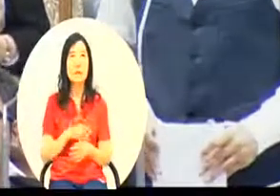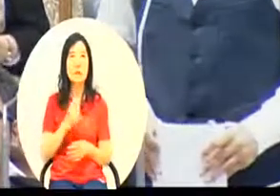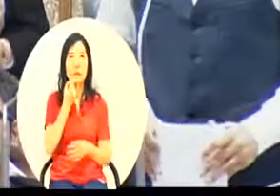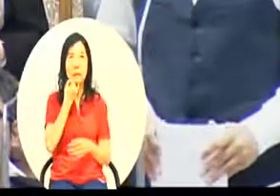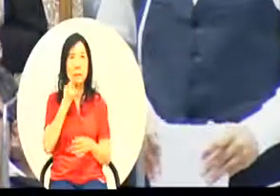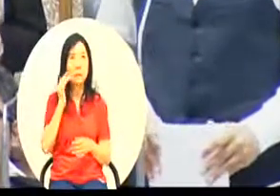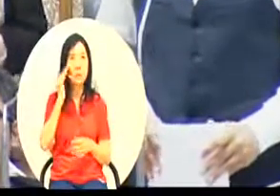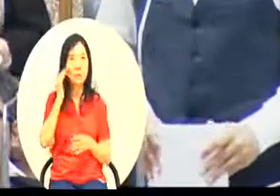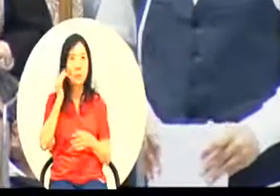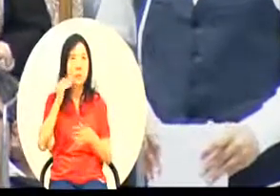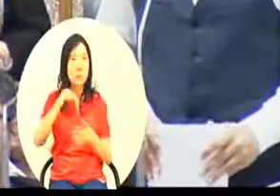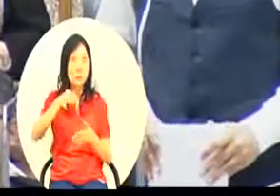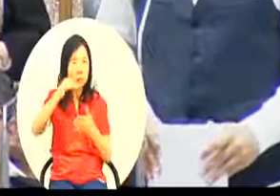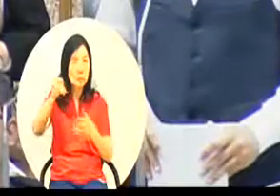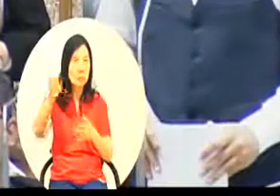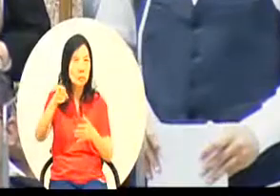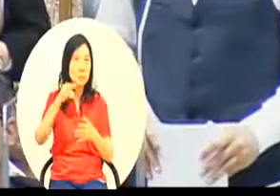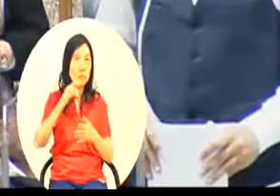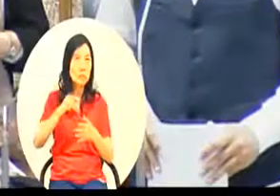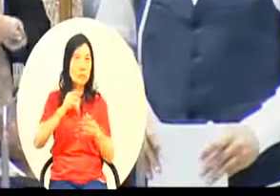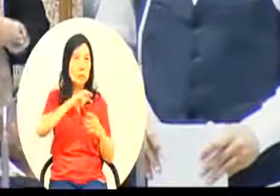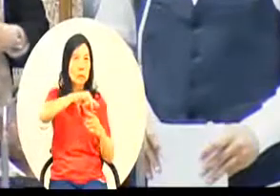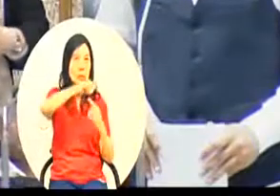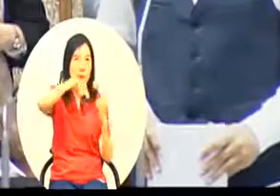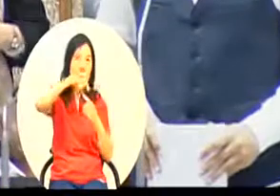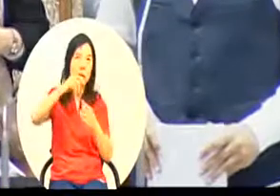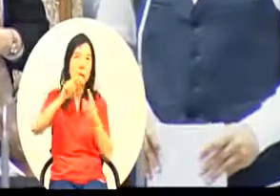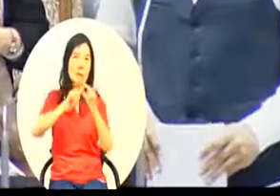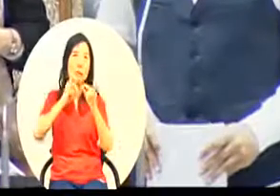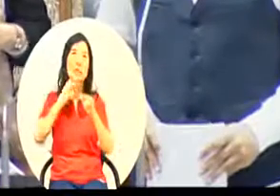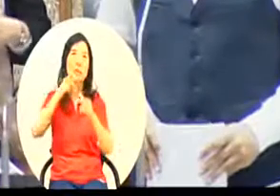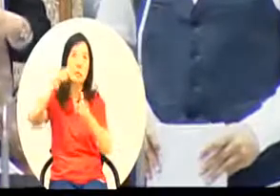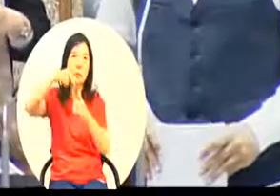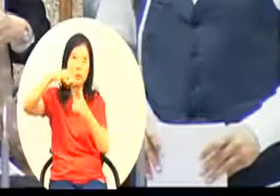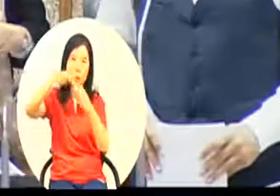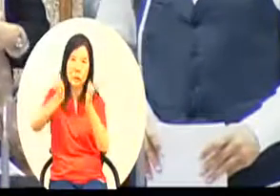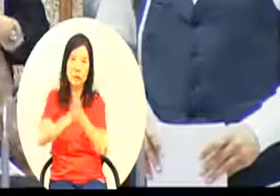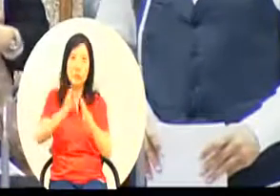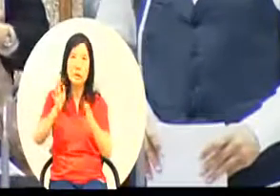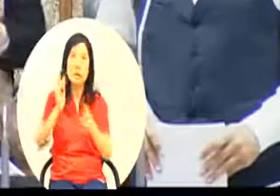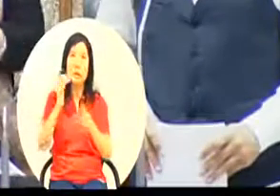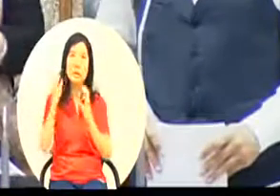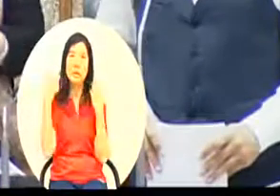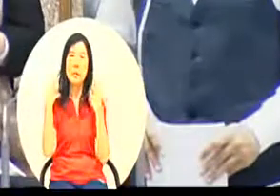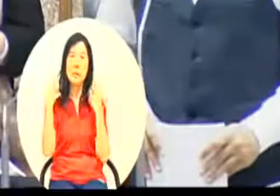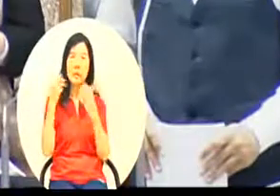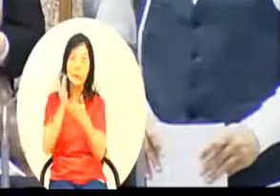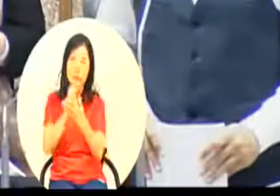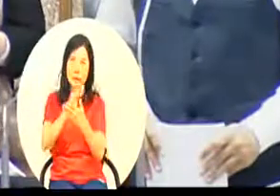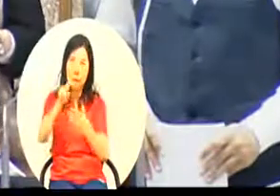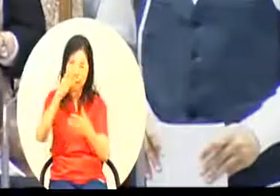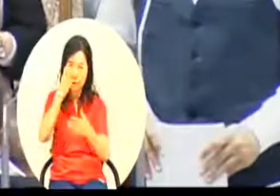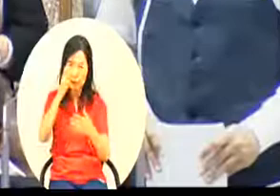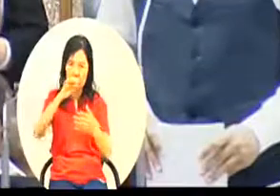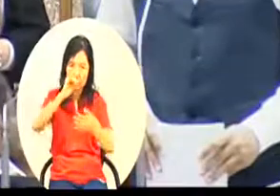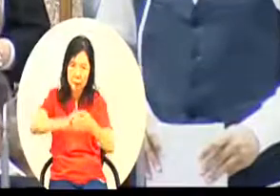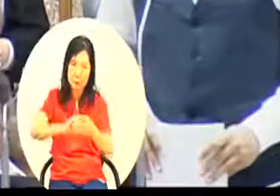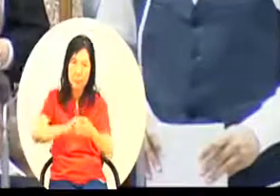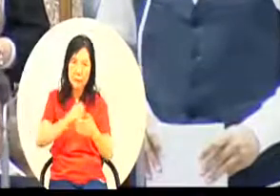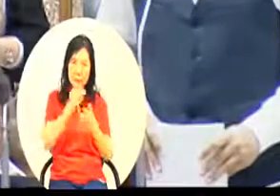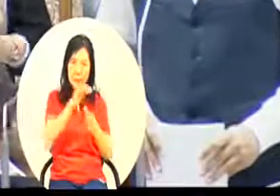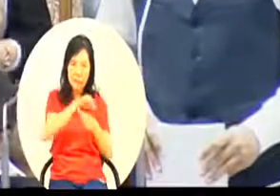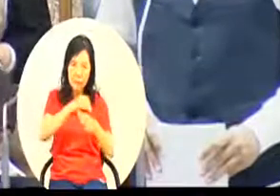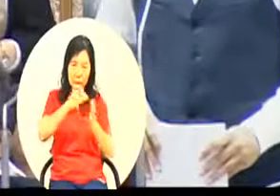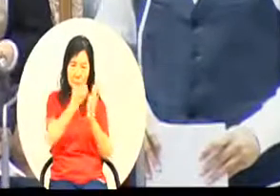见我们也把它转给中央教育部，因为他们负责审查这些课纲，依据课纲去编定的一些融入式教